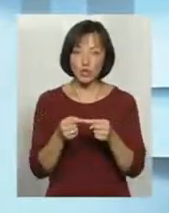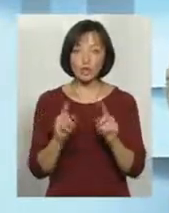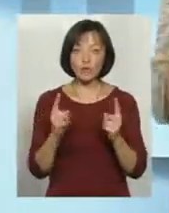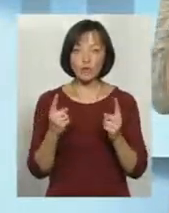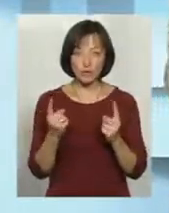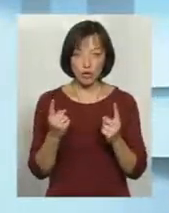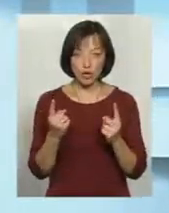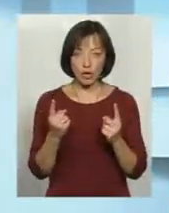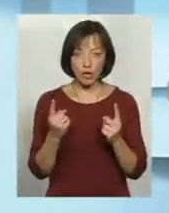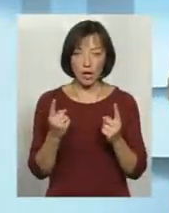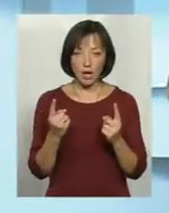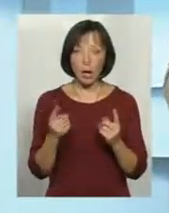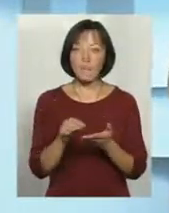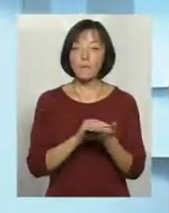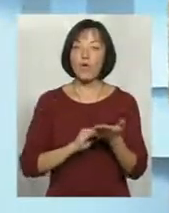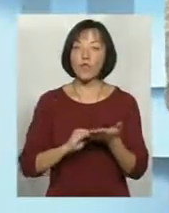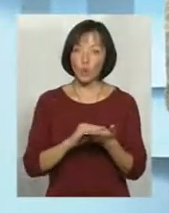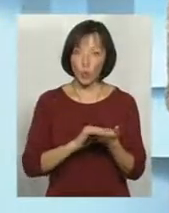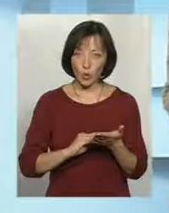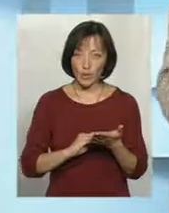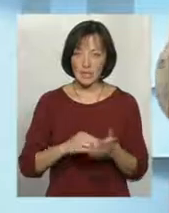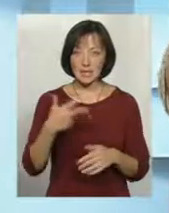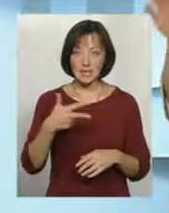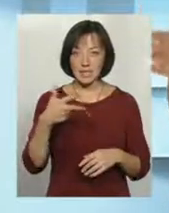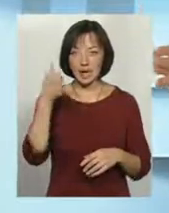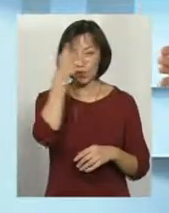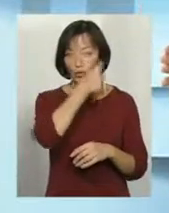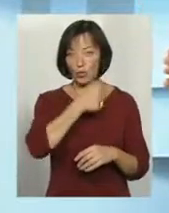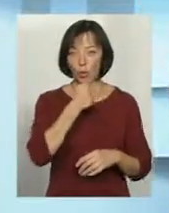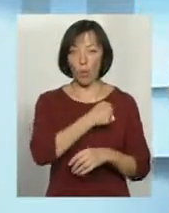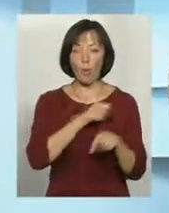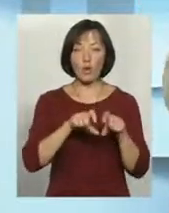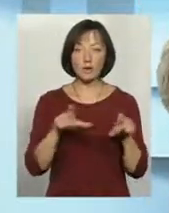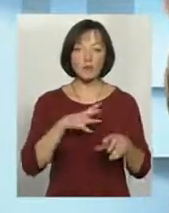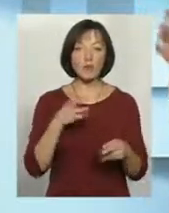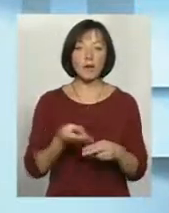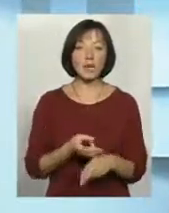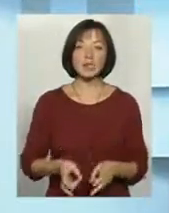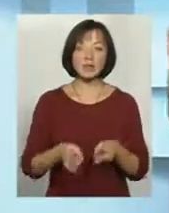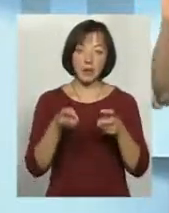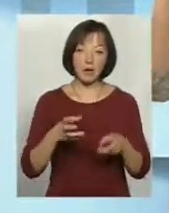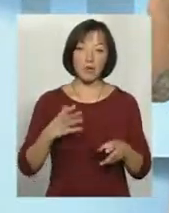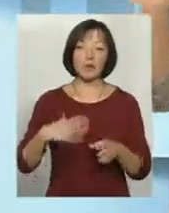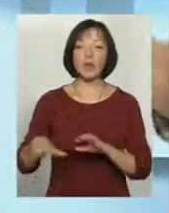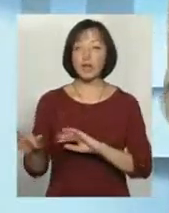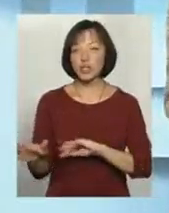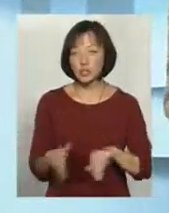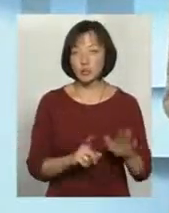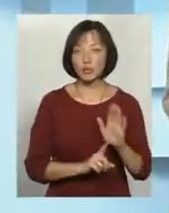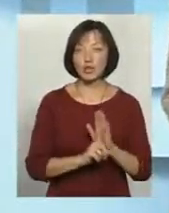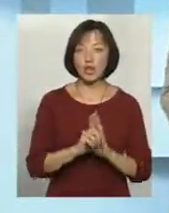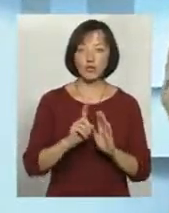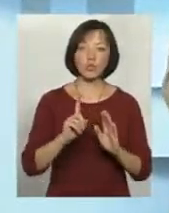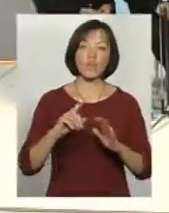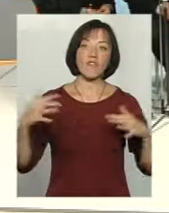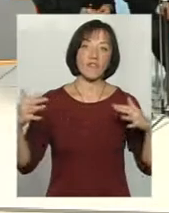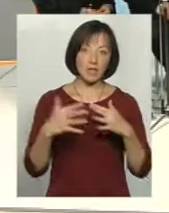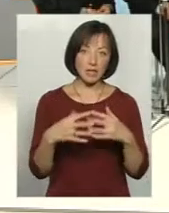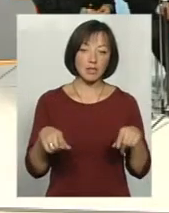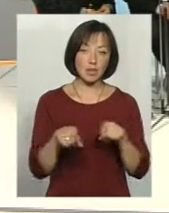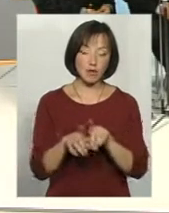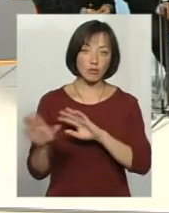що, повторюсь, з 30-х років госпіталь був без ліфта, пережили. Спочатку гібридної війни теж